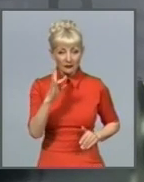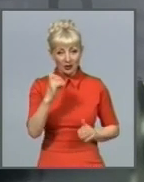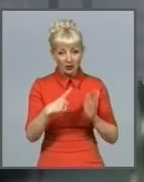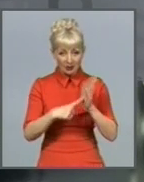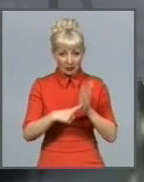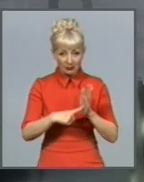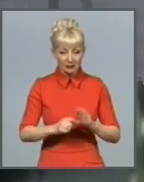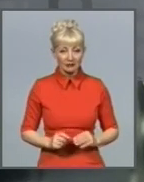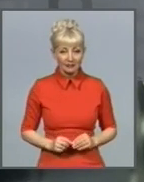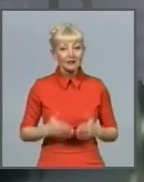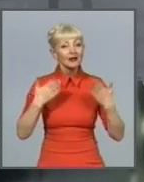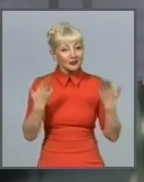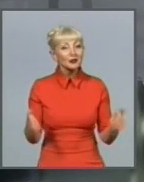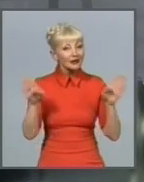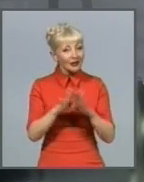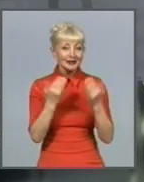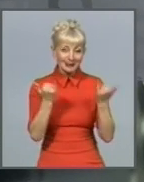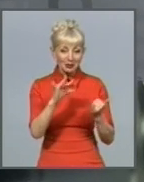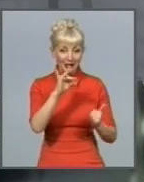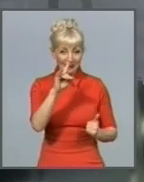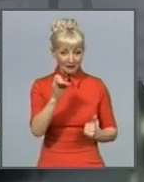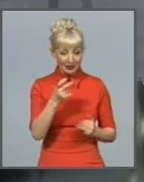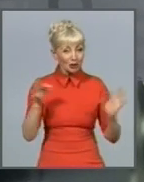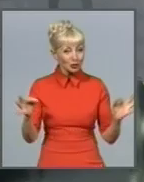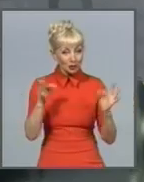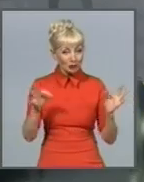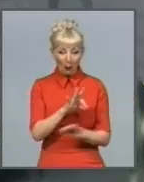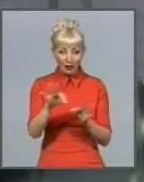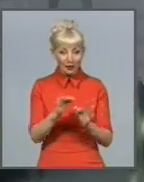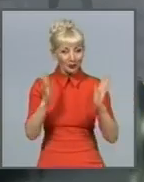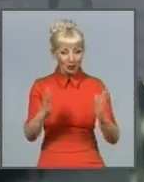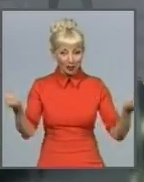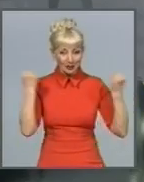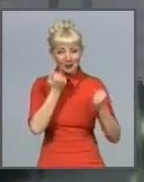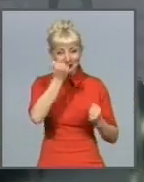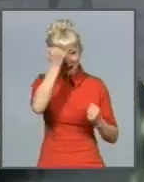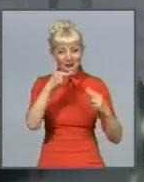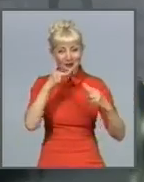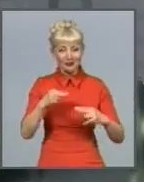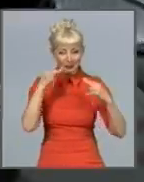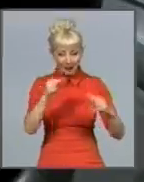Вот такие сегодня известия. Ничего лишнего, только спорт. Спасибо за внимание. До свидания.